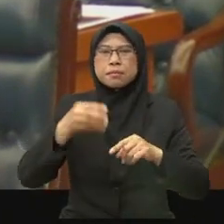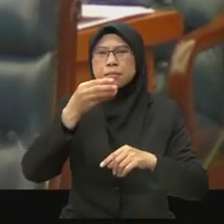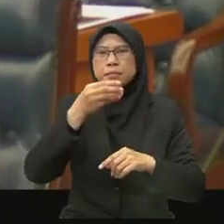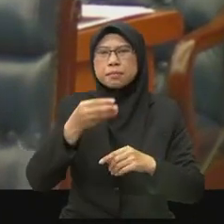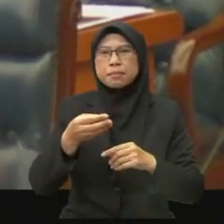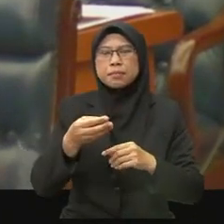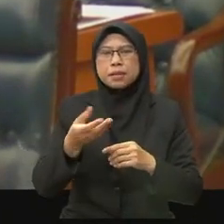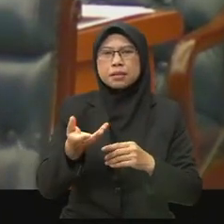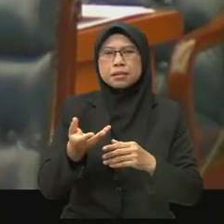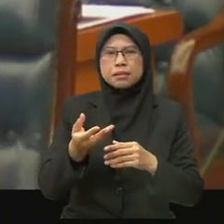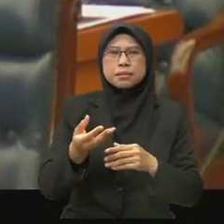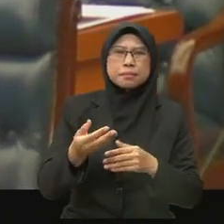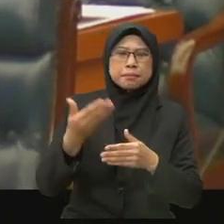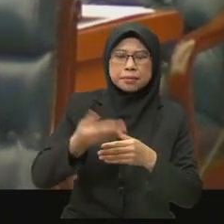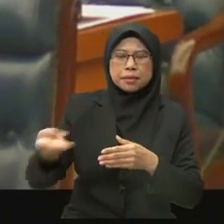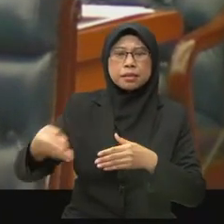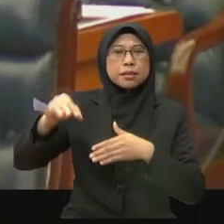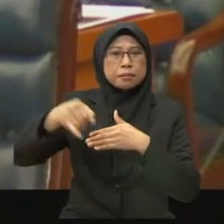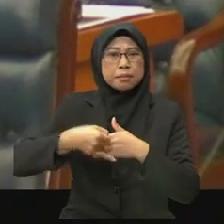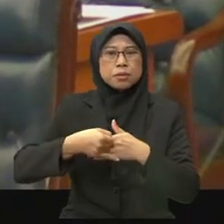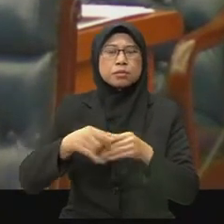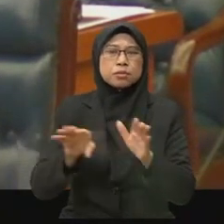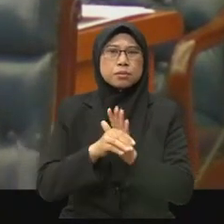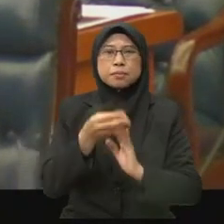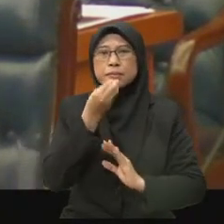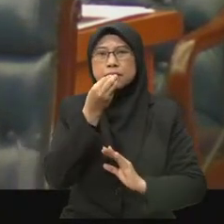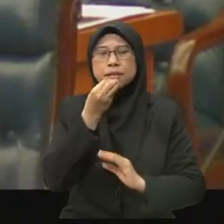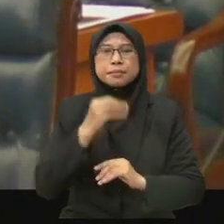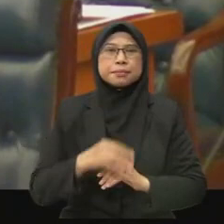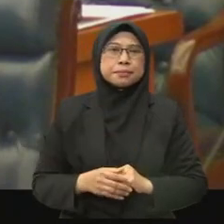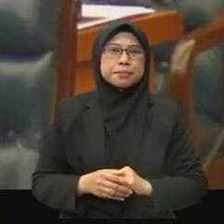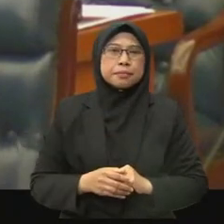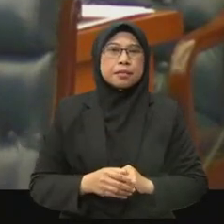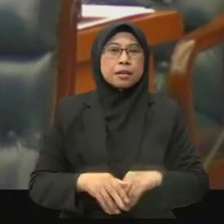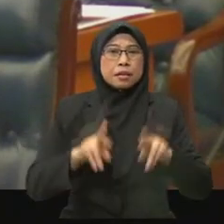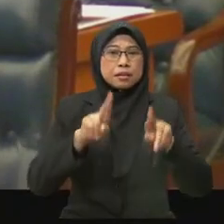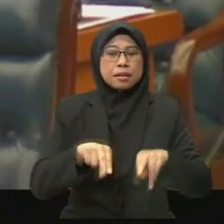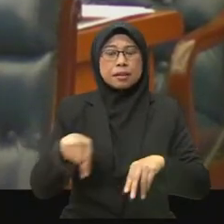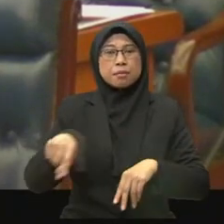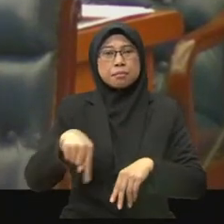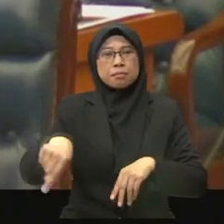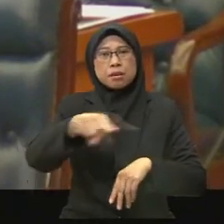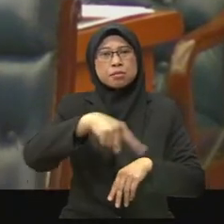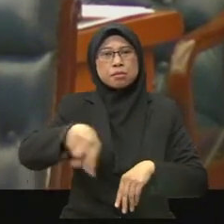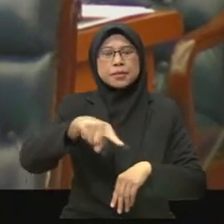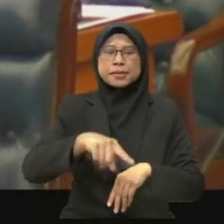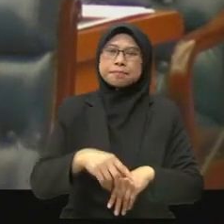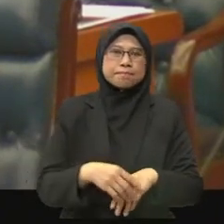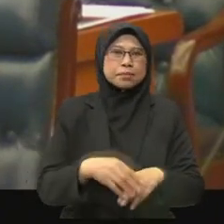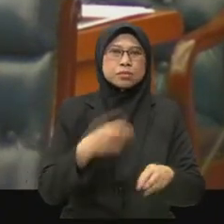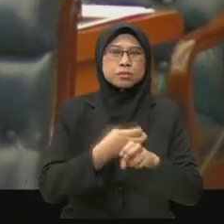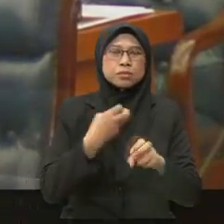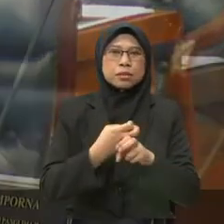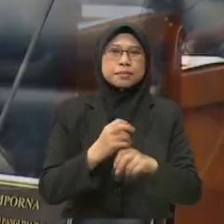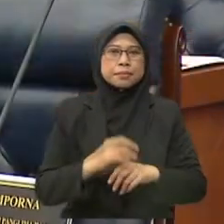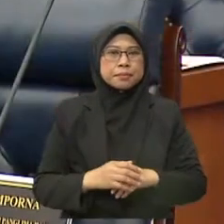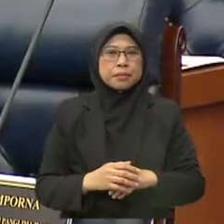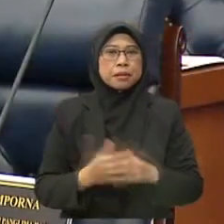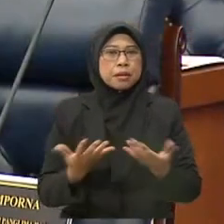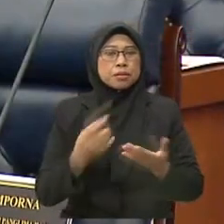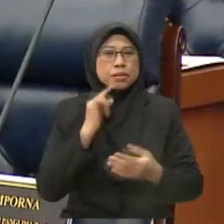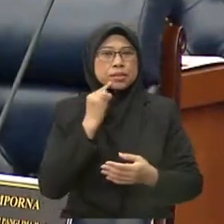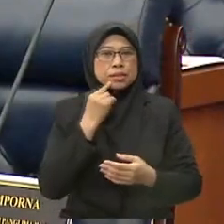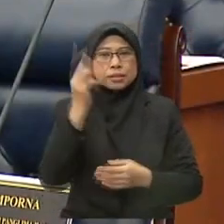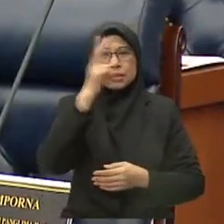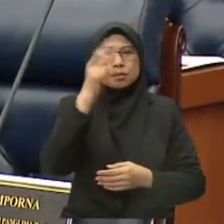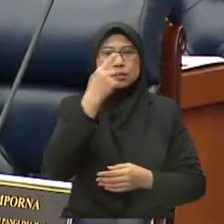mengakibatkan perbelanjaan yang besar terpaksa dilaburkan dan akhirnya rakyat di bawah yang menjadi mangsa keadaan seja manakah keseriusan kerajaan